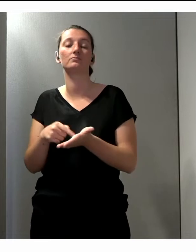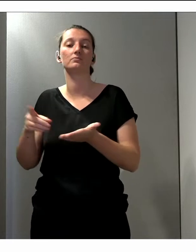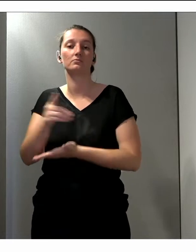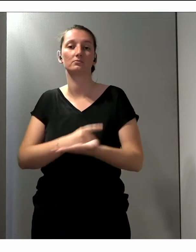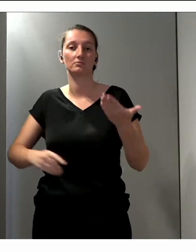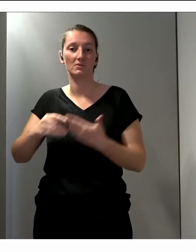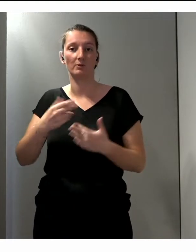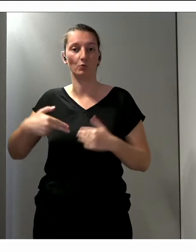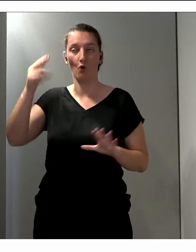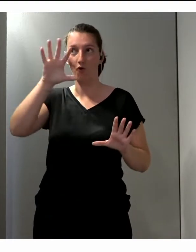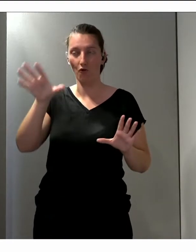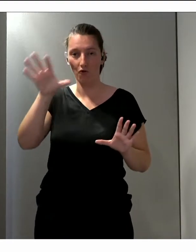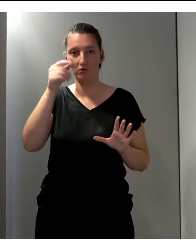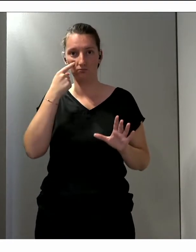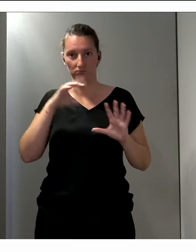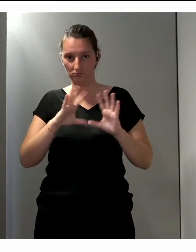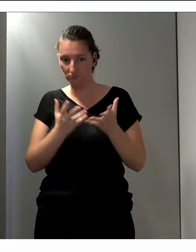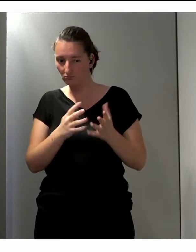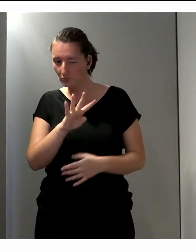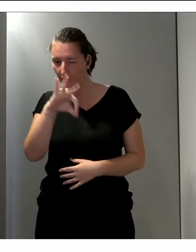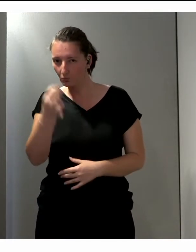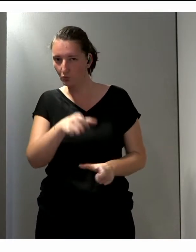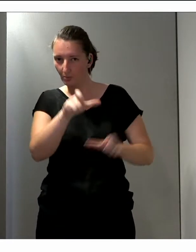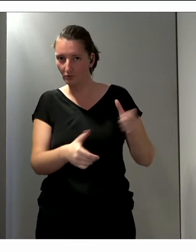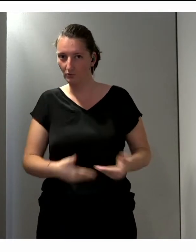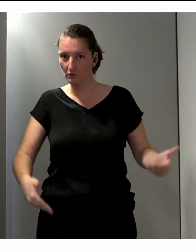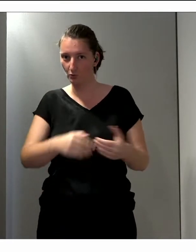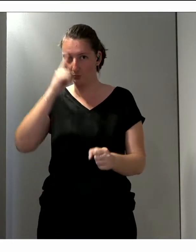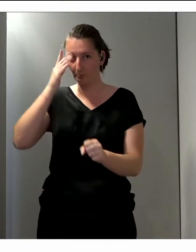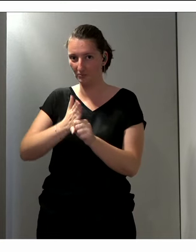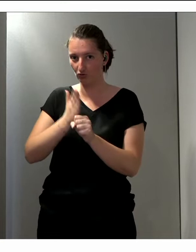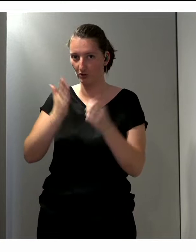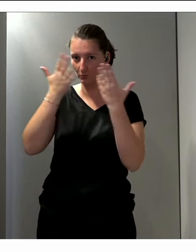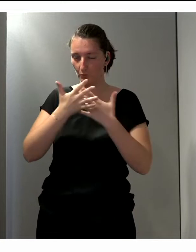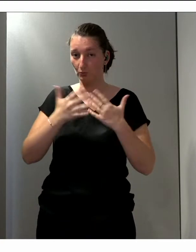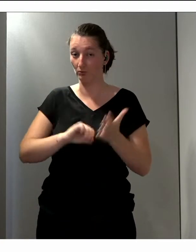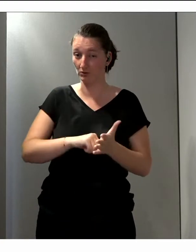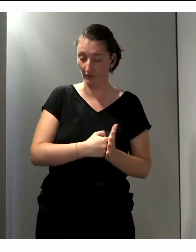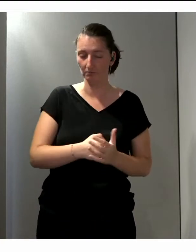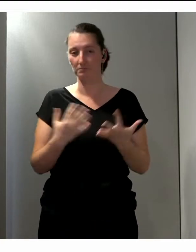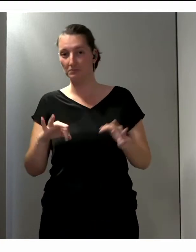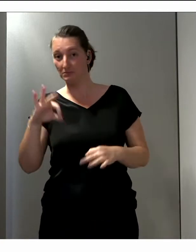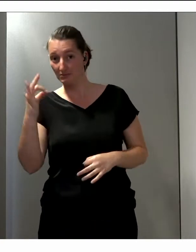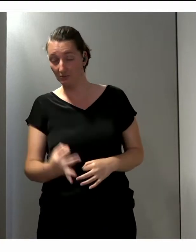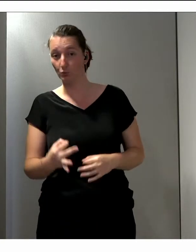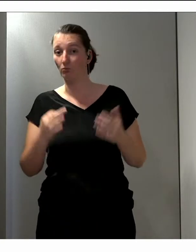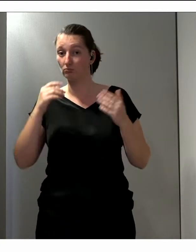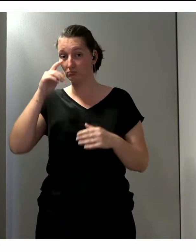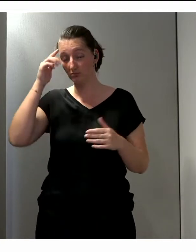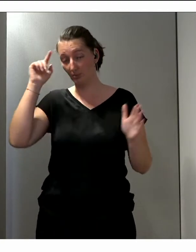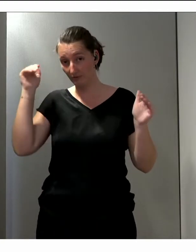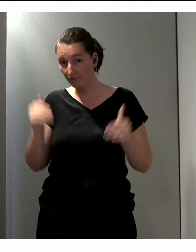que 4% des personnes ont des troubles psychiques sévères, 10% ont des troubles dépressifs et on sait